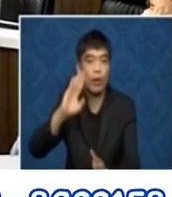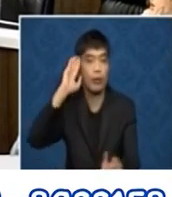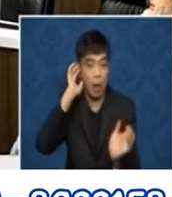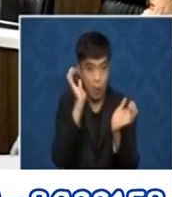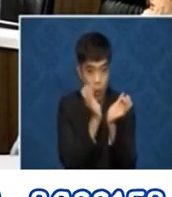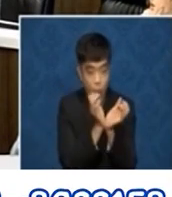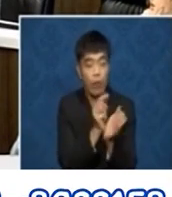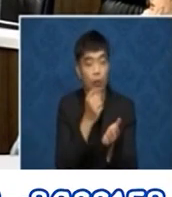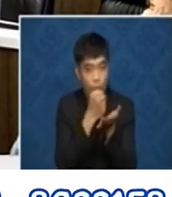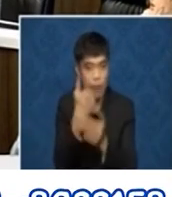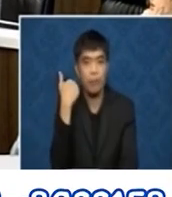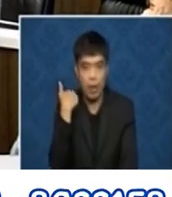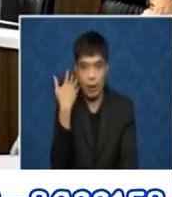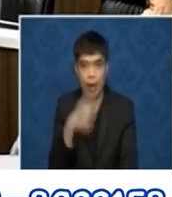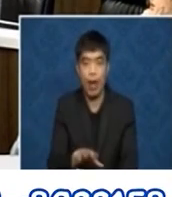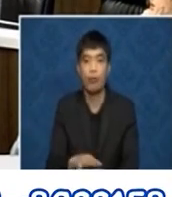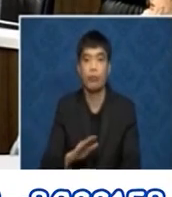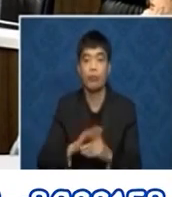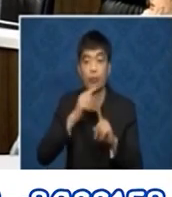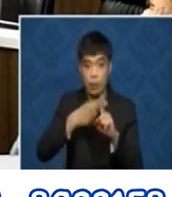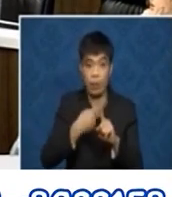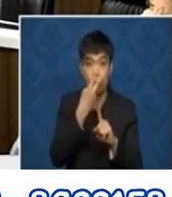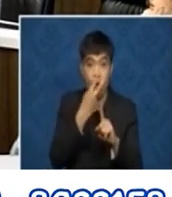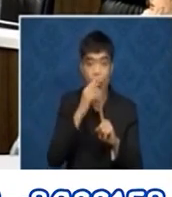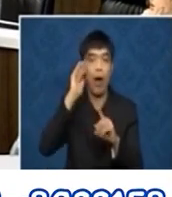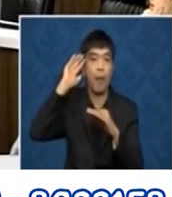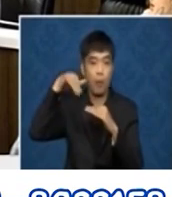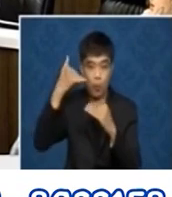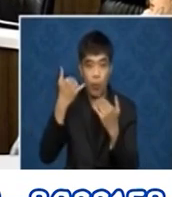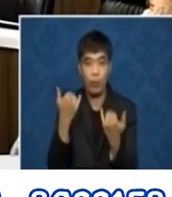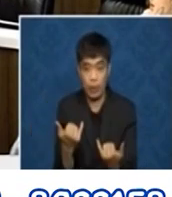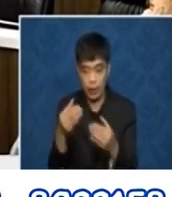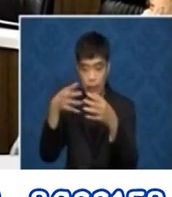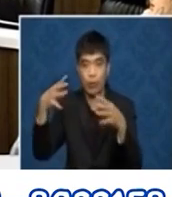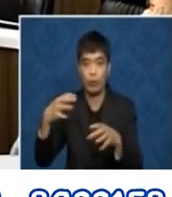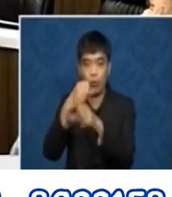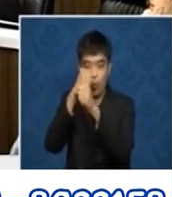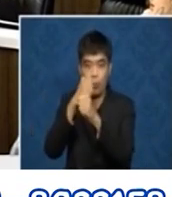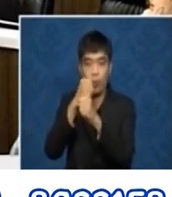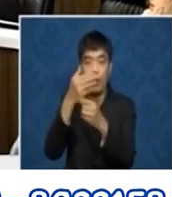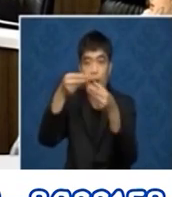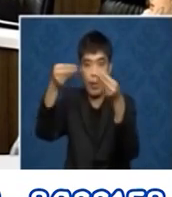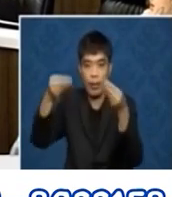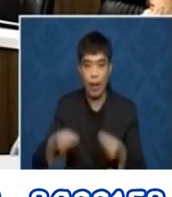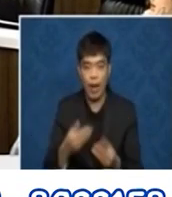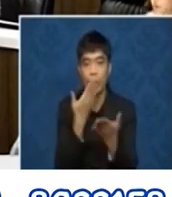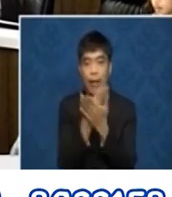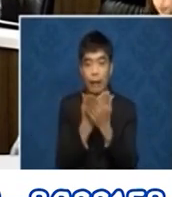ล้วแต่ในแต่ล่าสุดนะครับในเล่มรายงานการปรับลดนะครับ